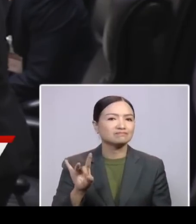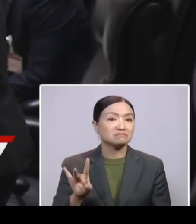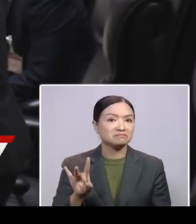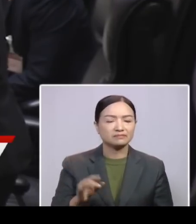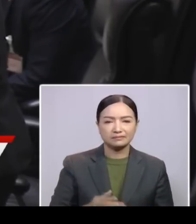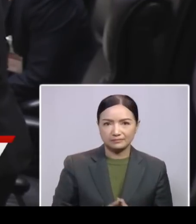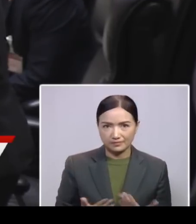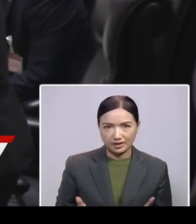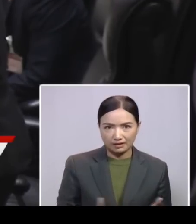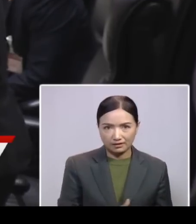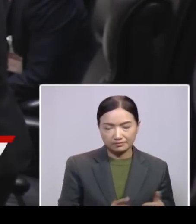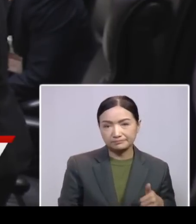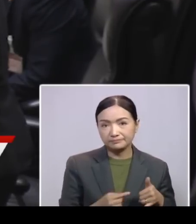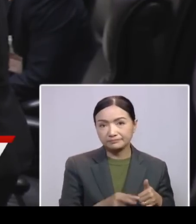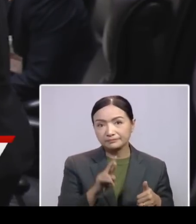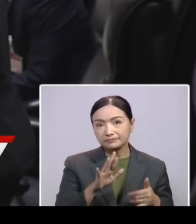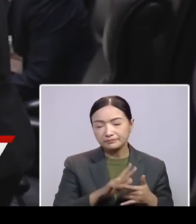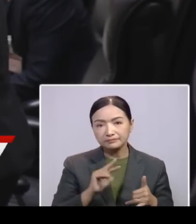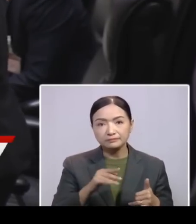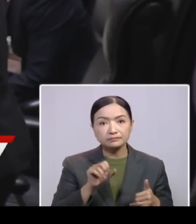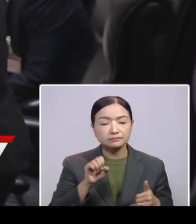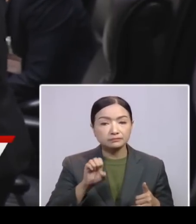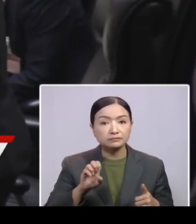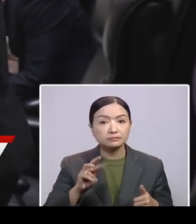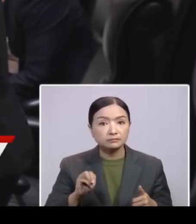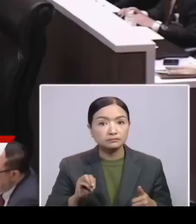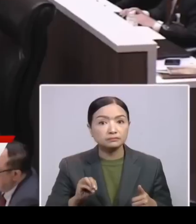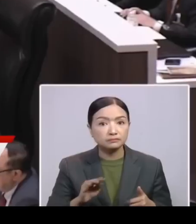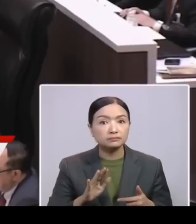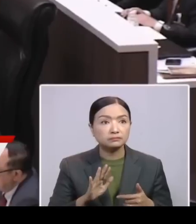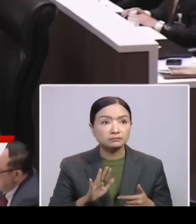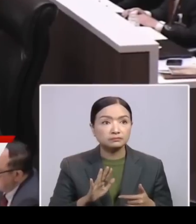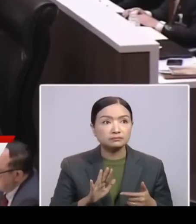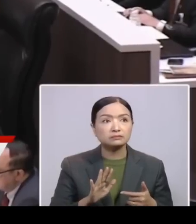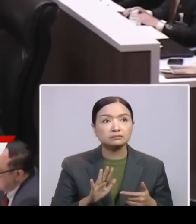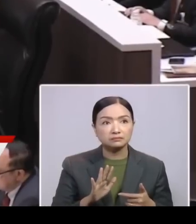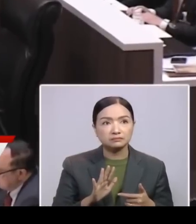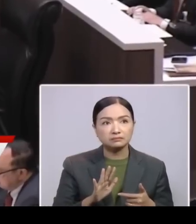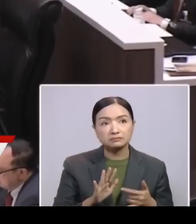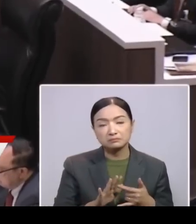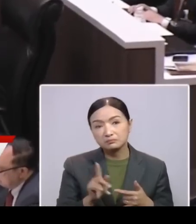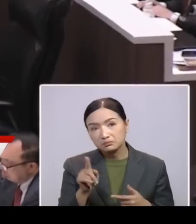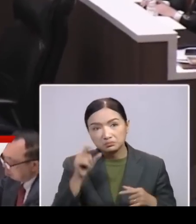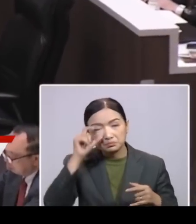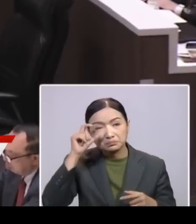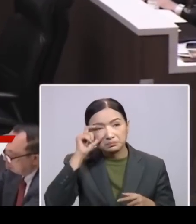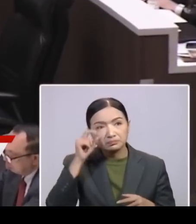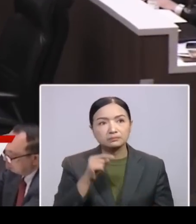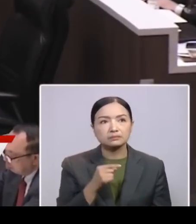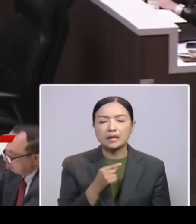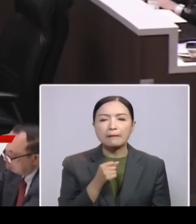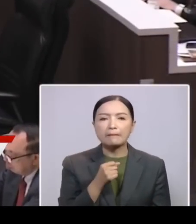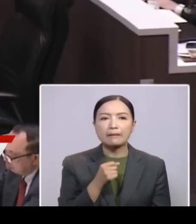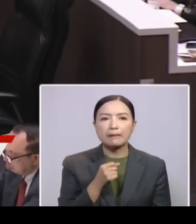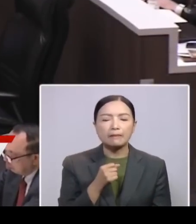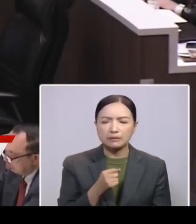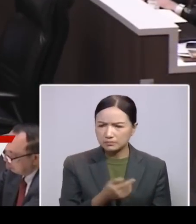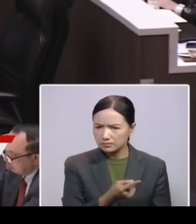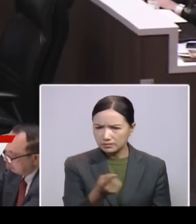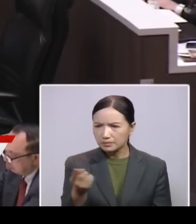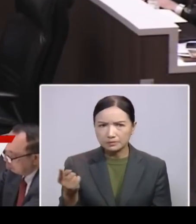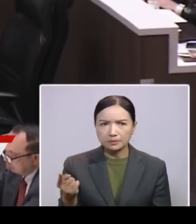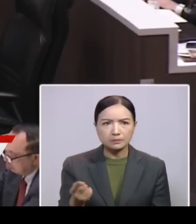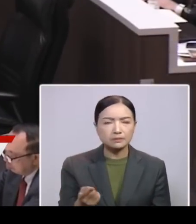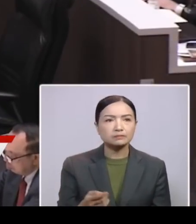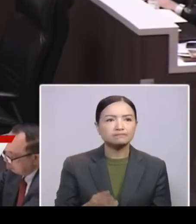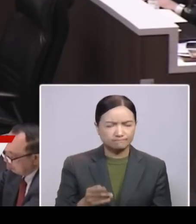ากนั้นในรังสิมันโรมส.ส.บัญชีรายชื่อพรรคก้าวไกลก็ชิงเสนอญัตติด่วนเลยค่ะเป็นการเสนอโดยปากเปล่านะคะเสนอให้ที่ประชุมร่วมรัฐส